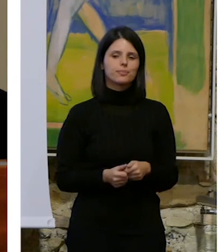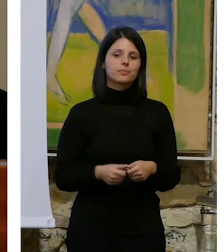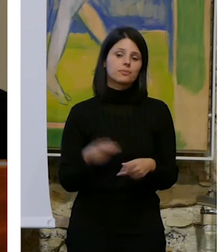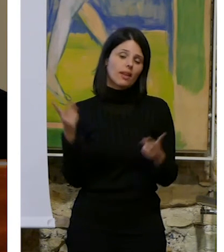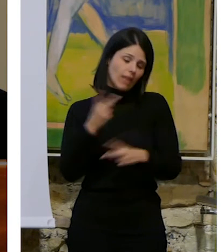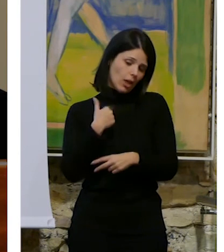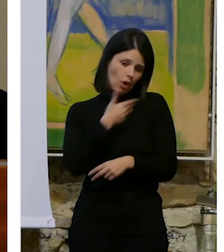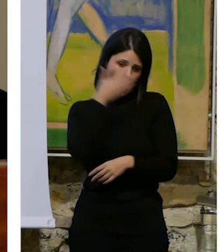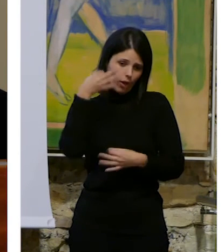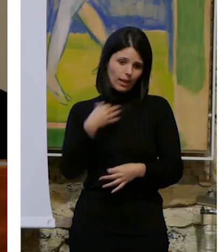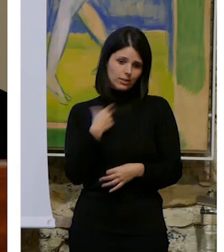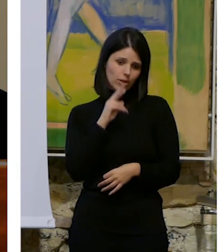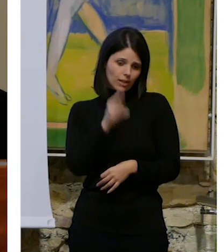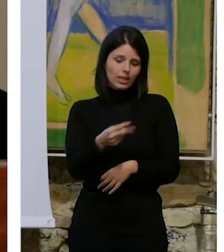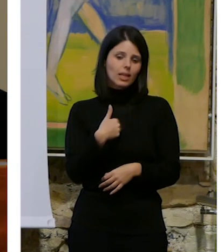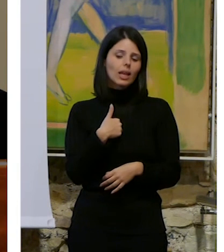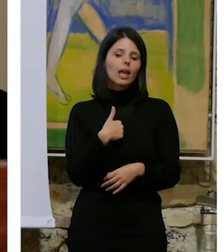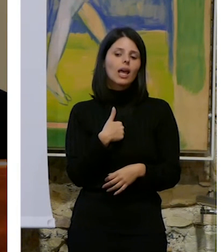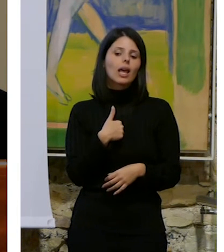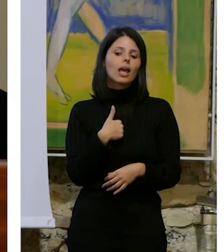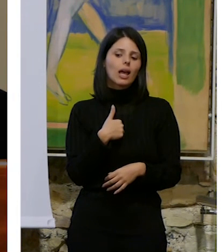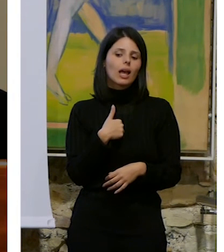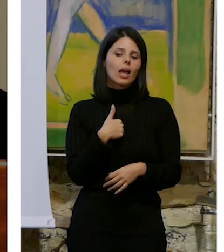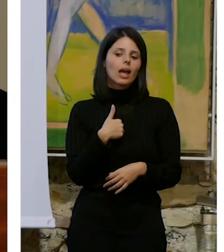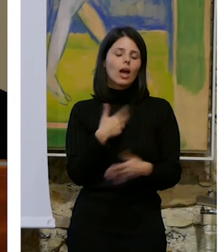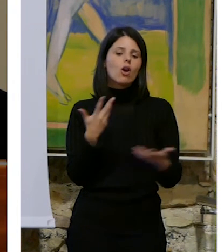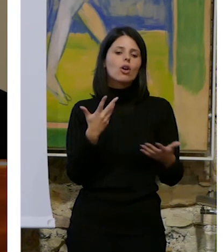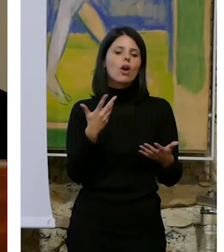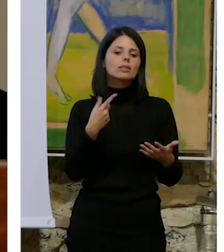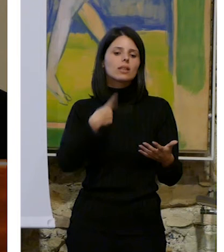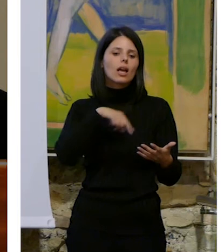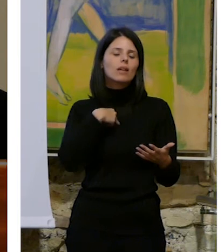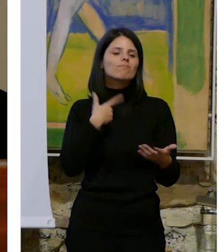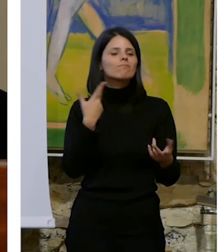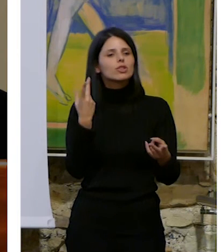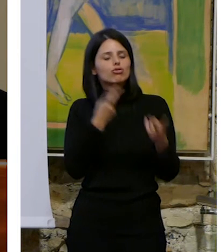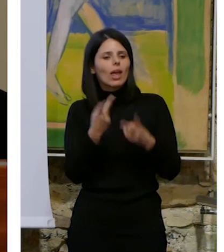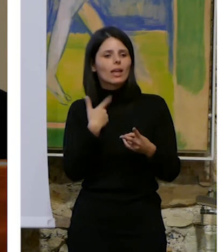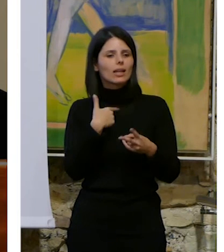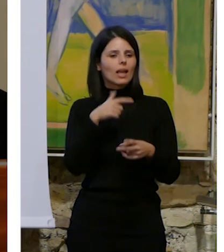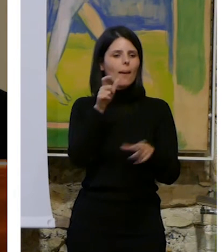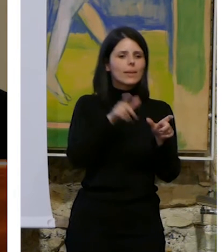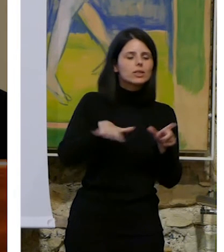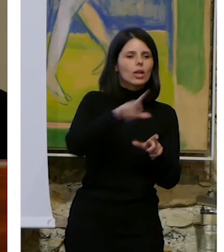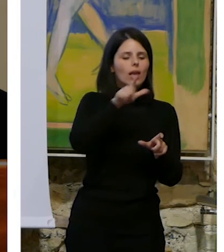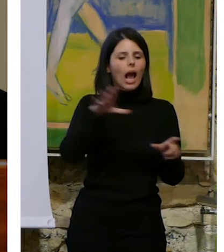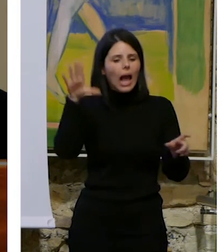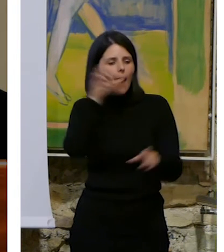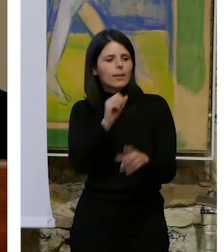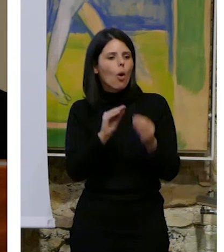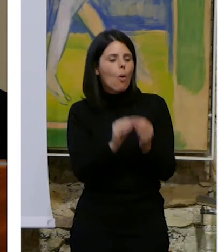onestamente, spesso io mi occupo molto di sta faccenda qua degli italiani, che sto tentando di capire come sono fatti, è la vita che ci